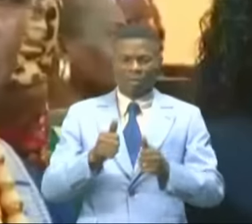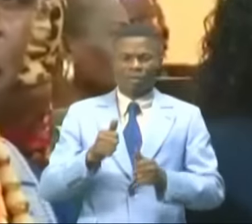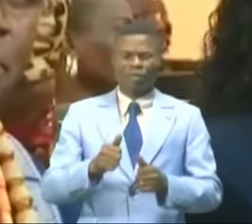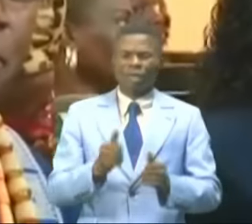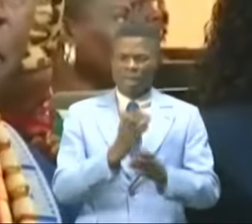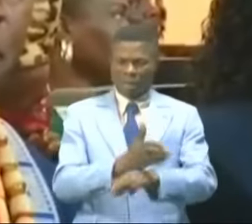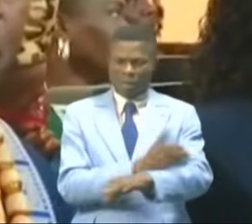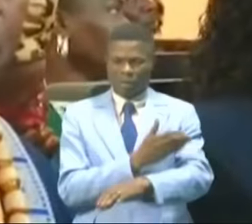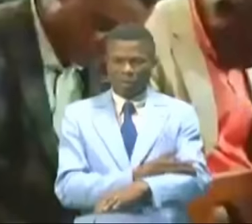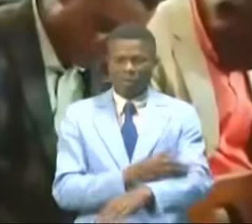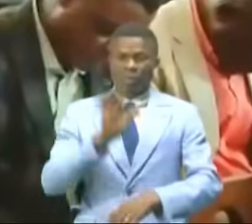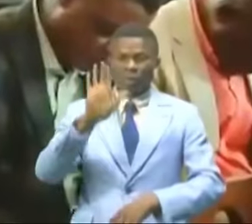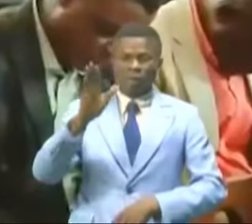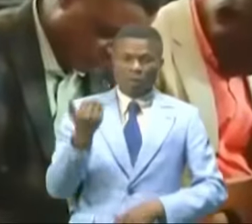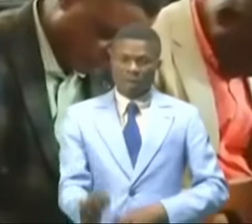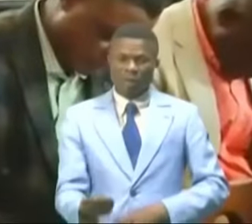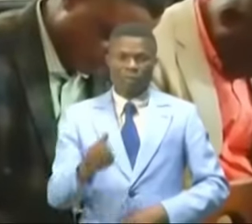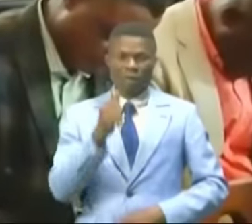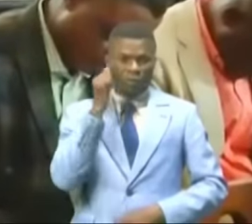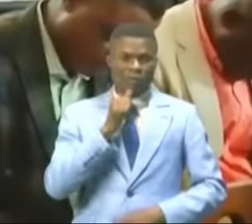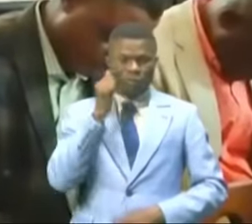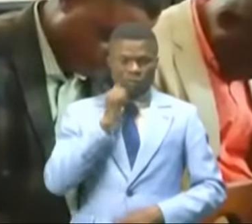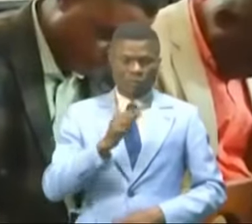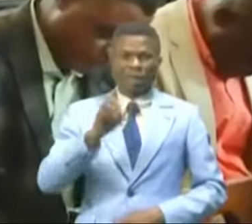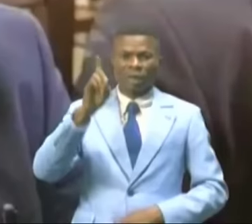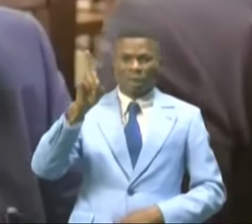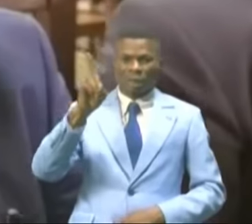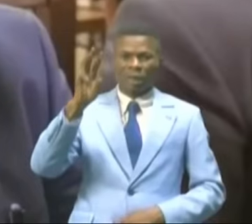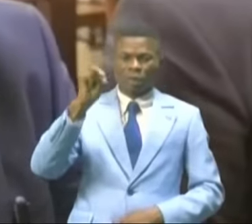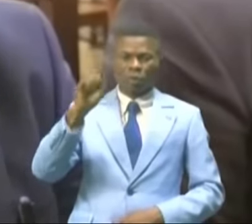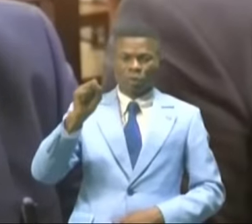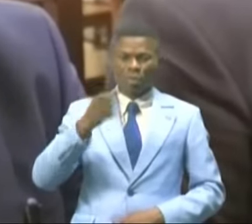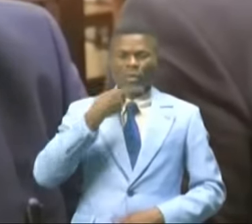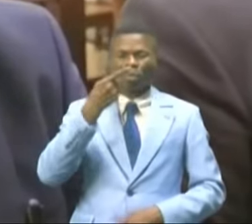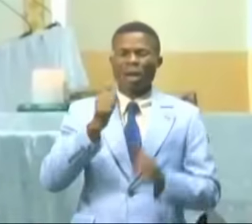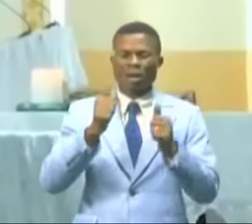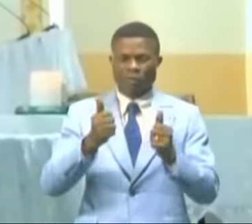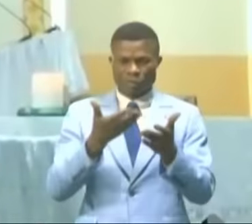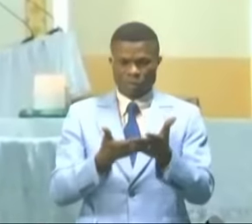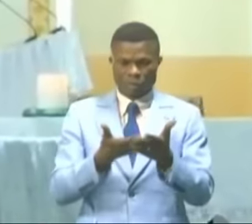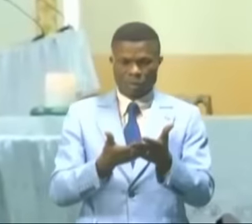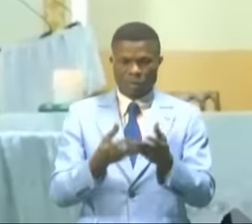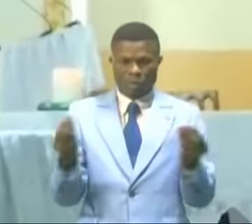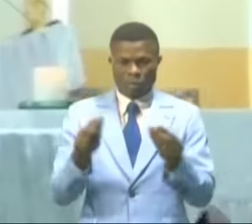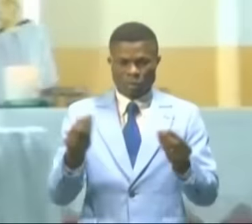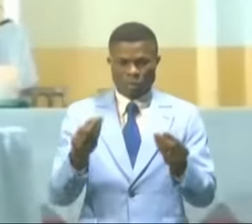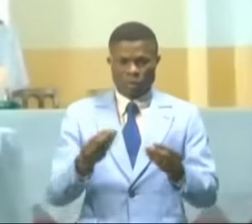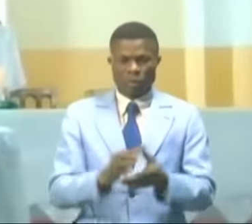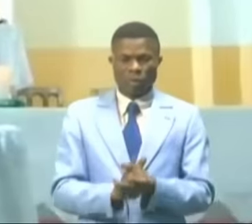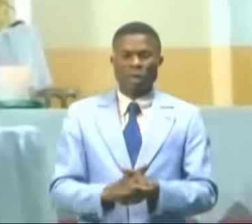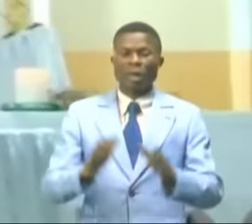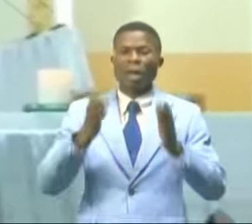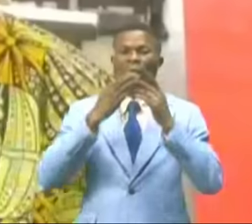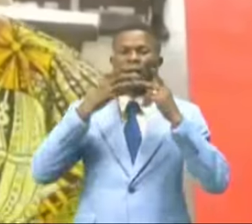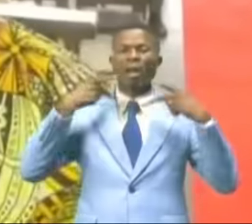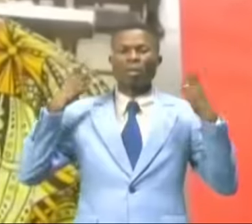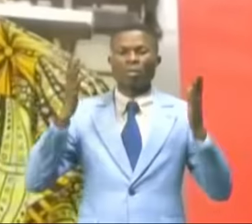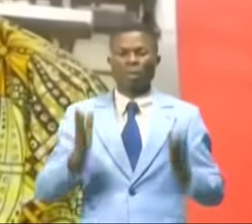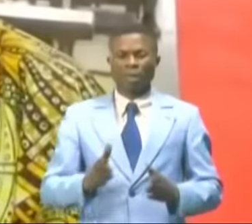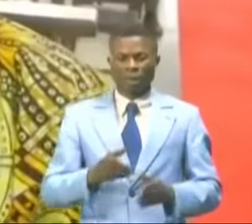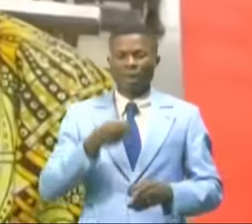princesse Dominique Mounongo, en est une preuve éloquente. C'est à cela que l'officiant s'est